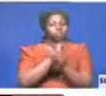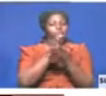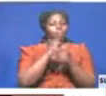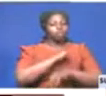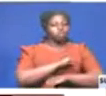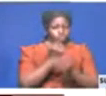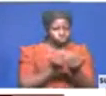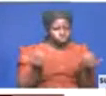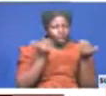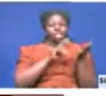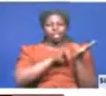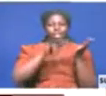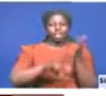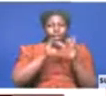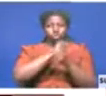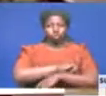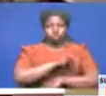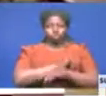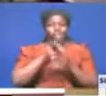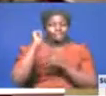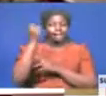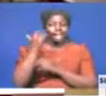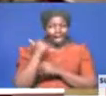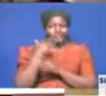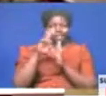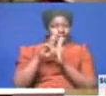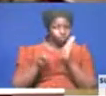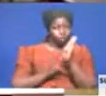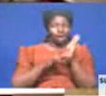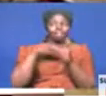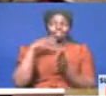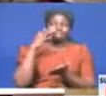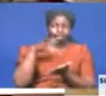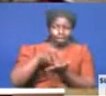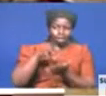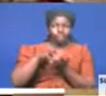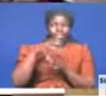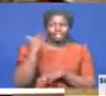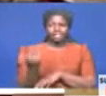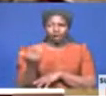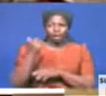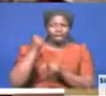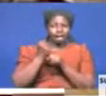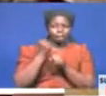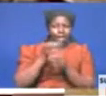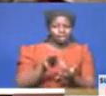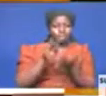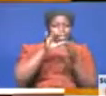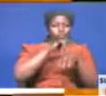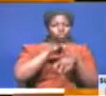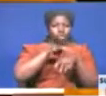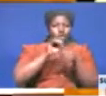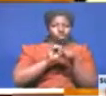Nchini Kenya, wizara ya leba inasema Kenya ingali na rekodi visa vya ajira kwa watoto, hususan wakati wa chamko la ugonjwa